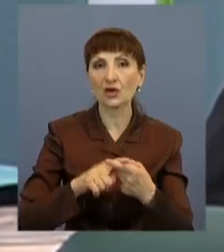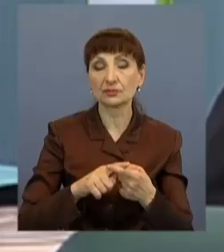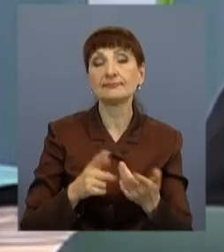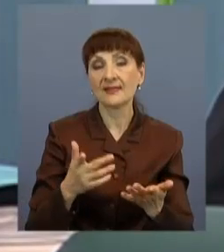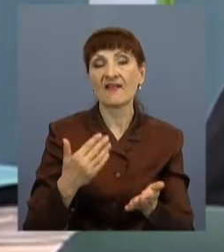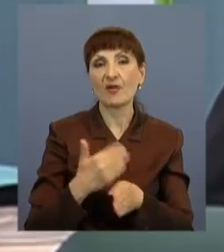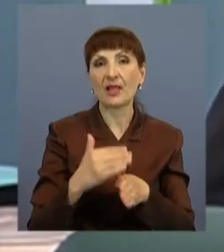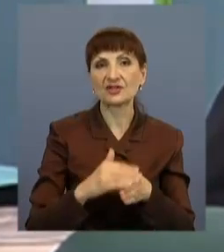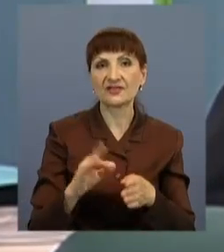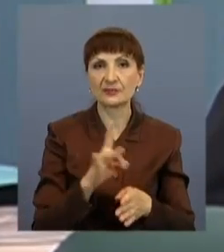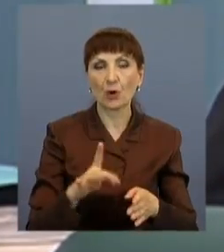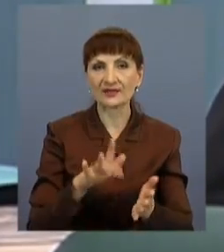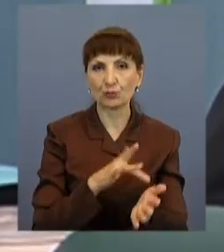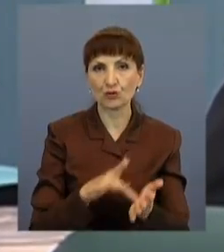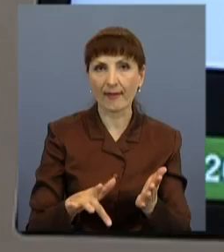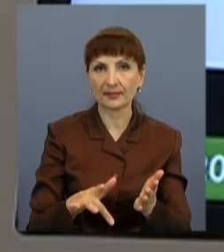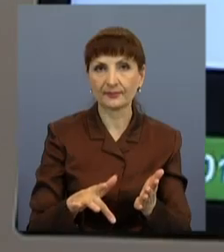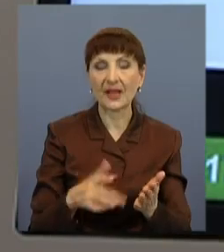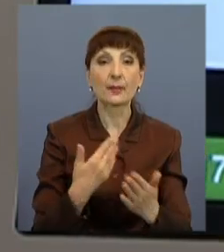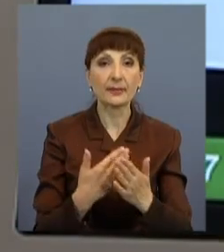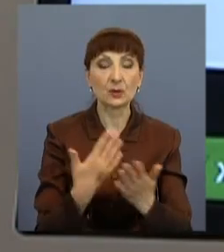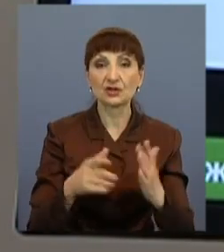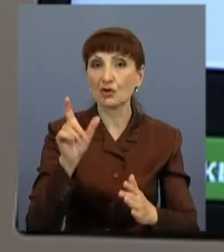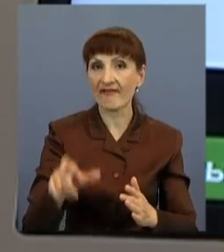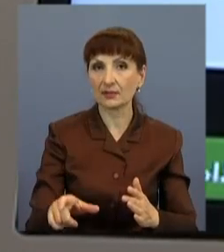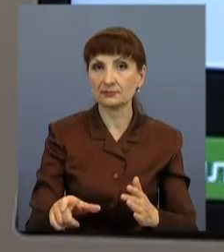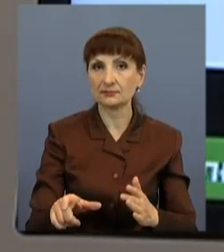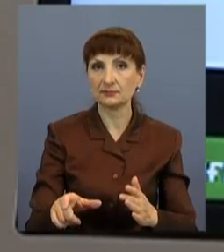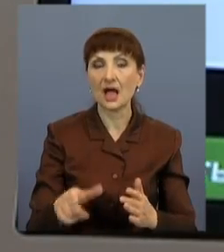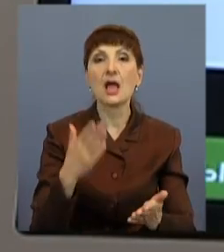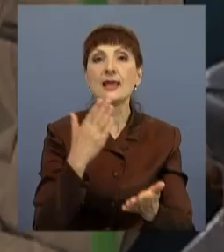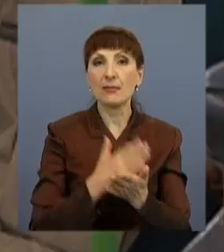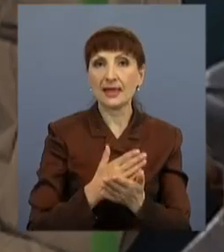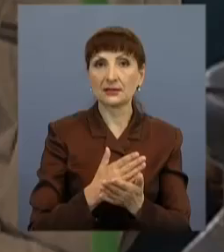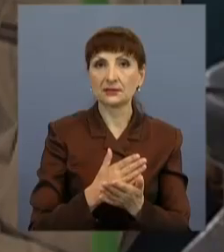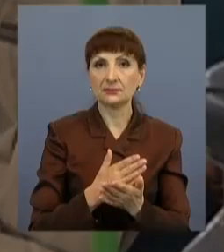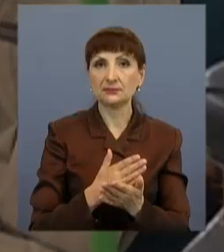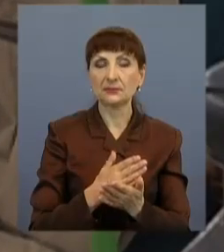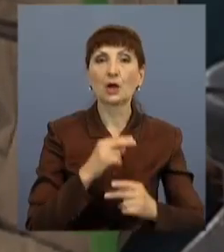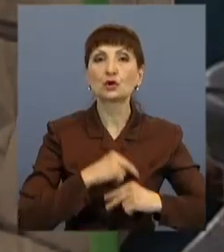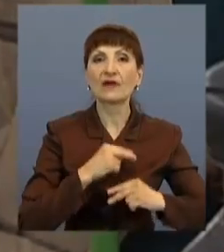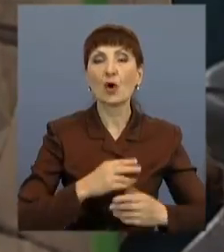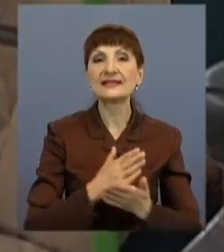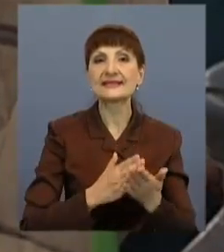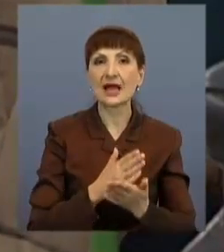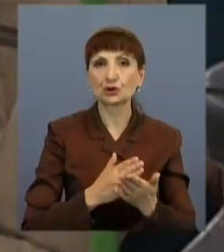республиканского бюджета. К примеру, если гражданин имеет трудовой